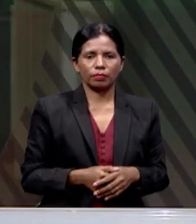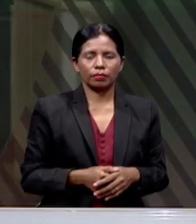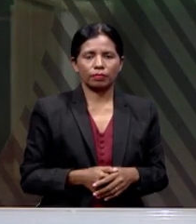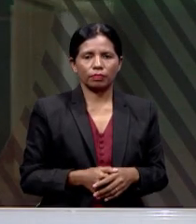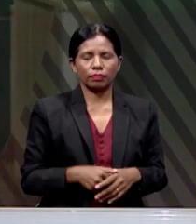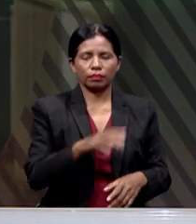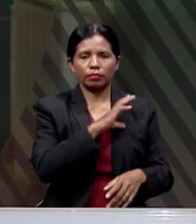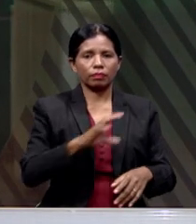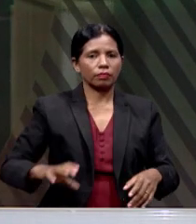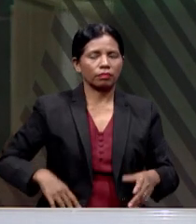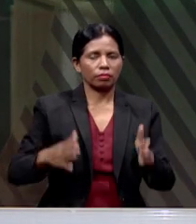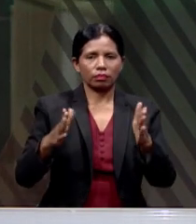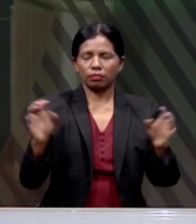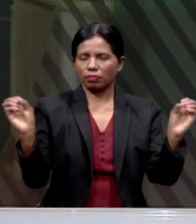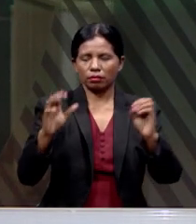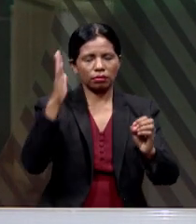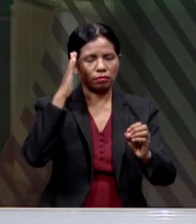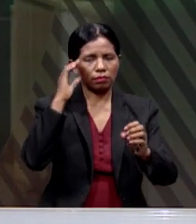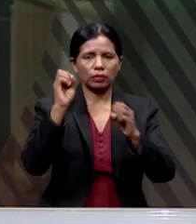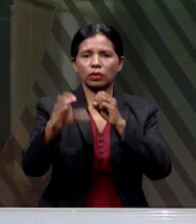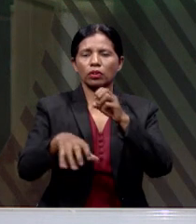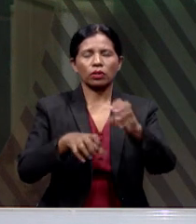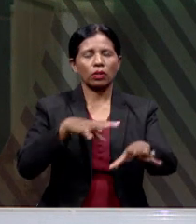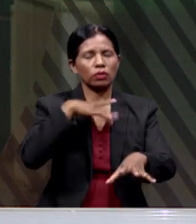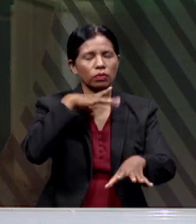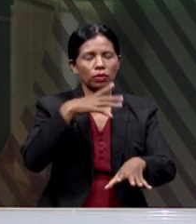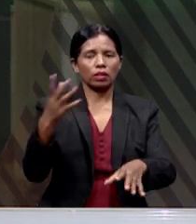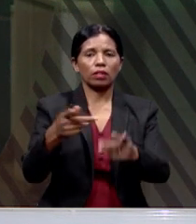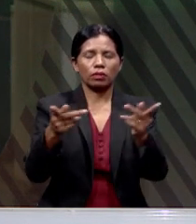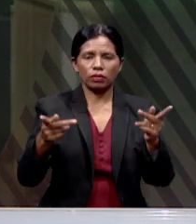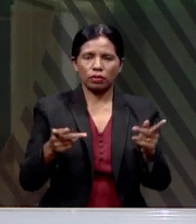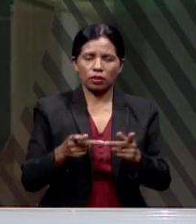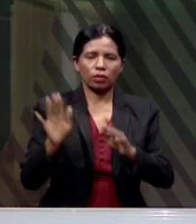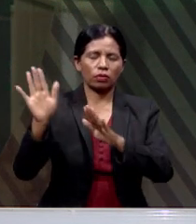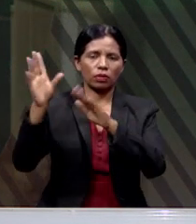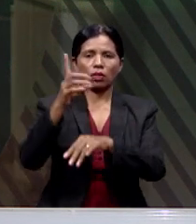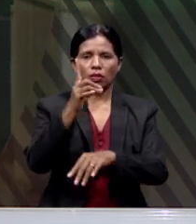Strani balon leje konsciencije svoje fuera arbiru je Fatin sa gradu Golgota Dili.